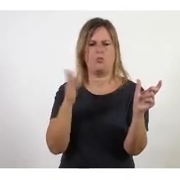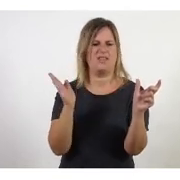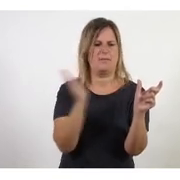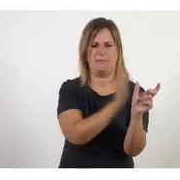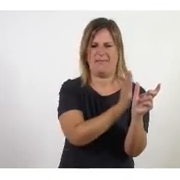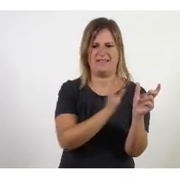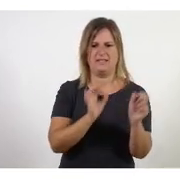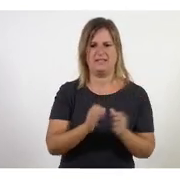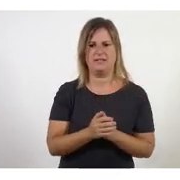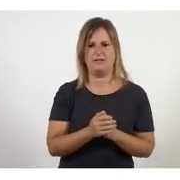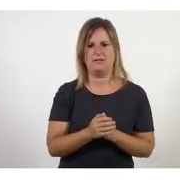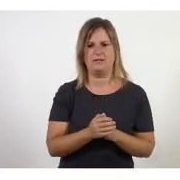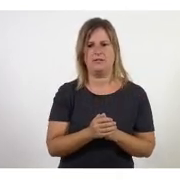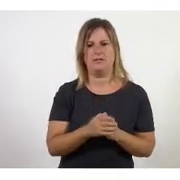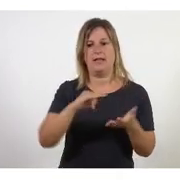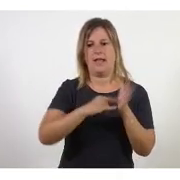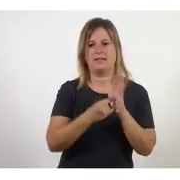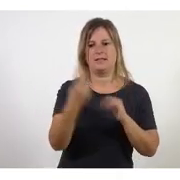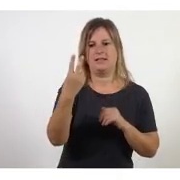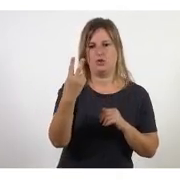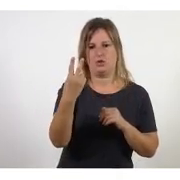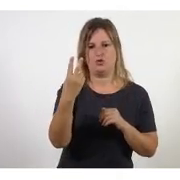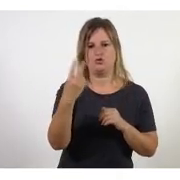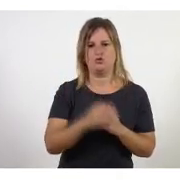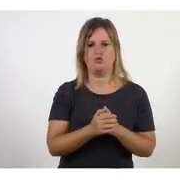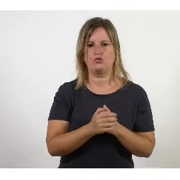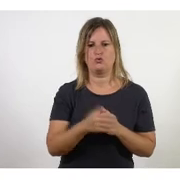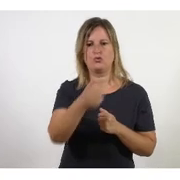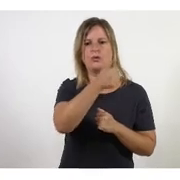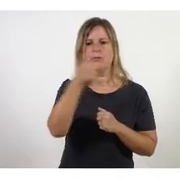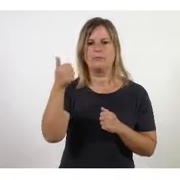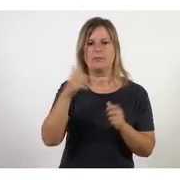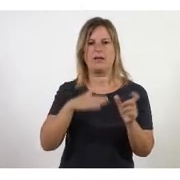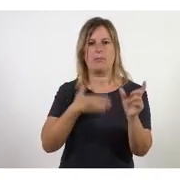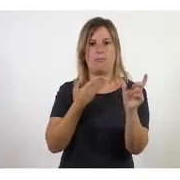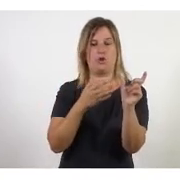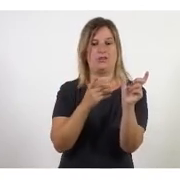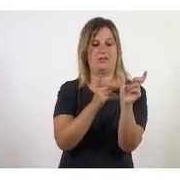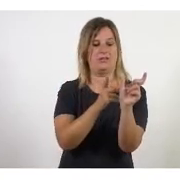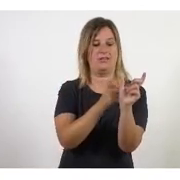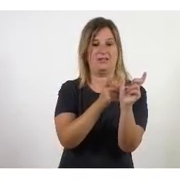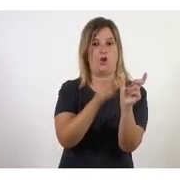Tenim dues estratègies. La primera estratègia és agafar per l'esquerra o per la dreta